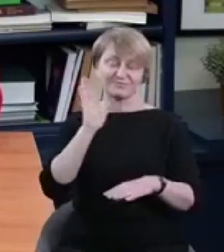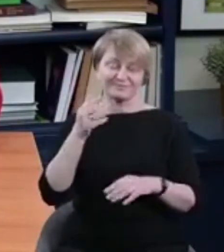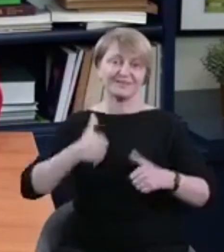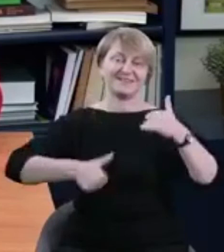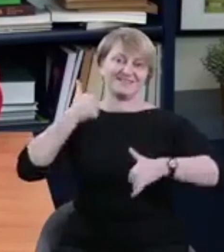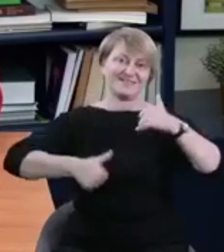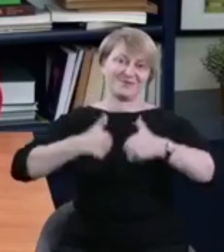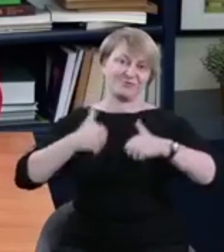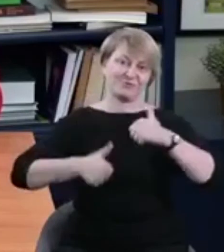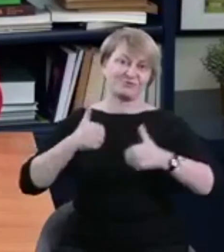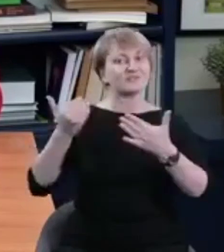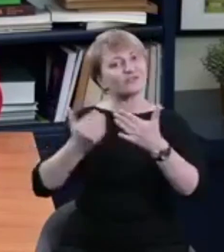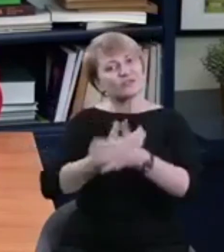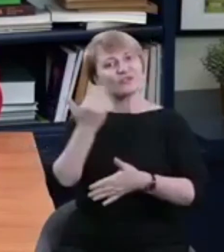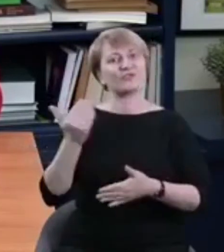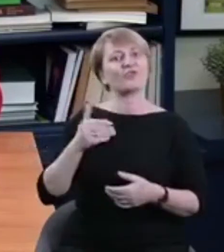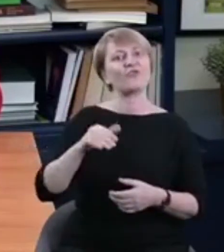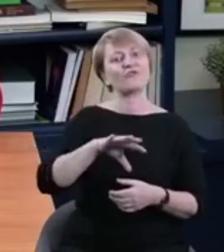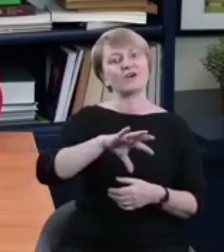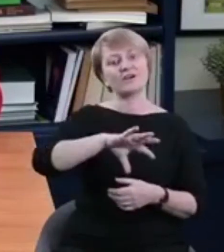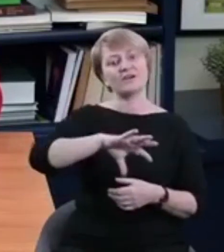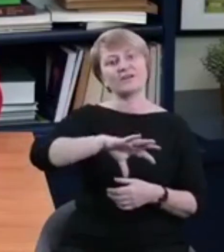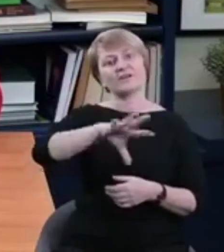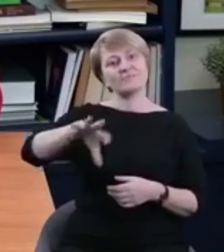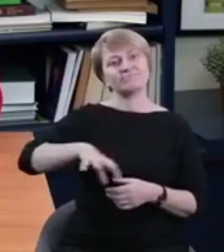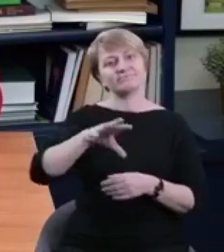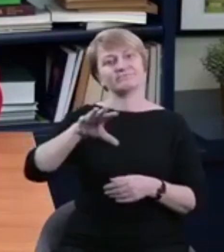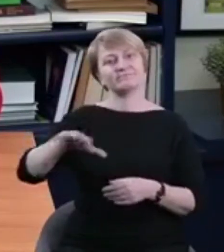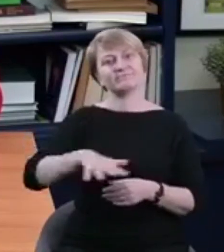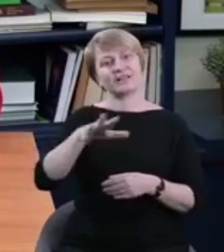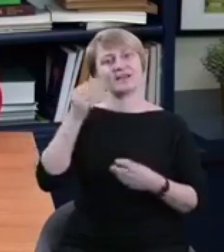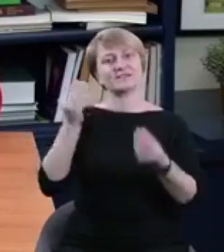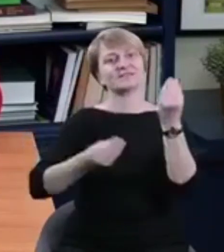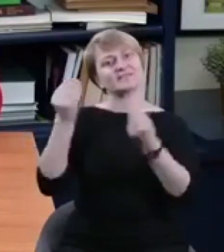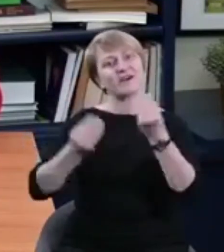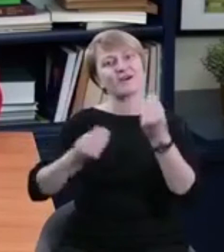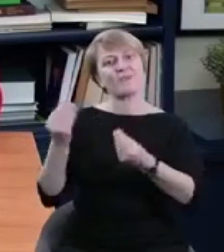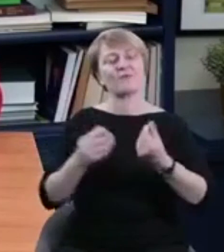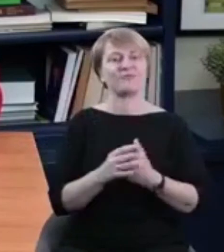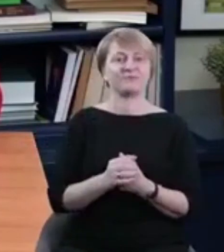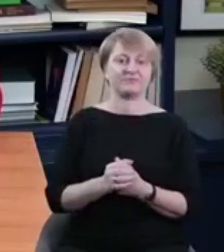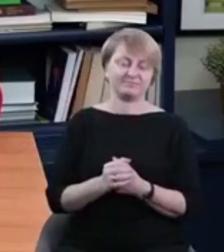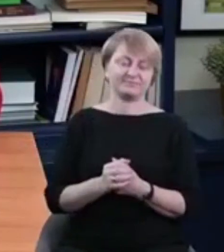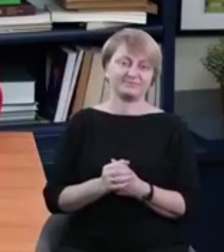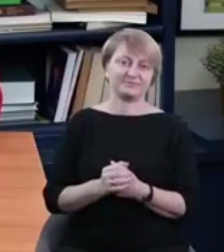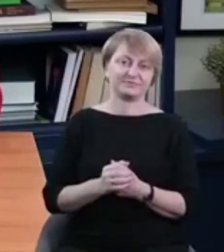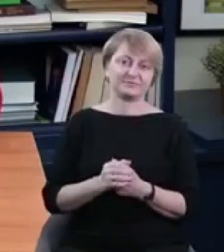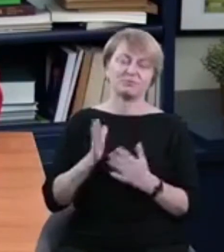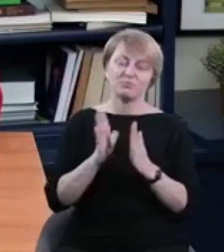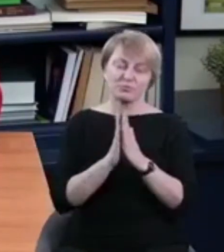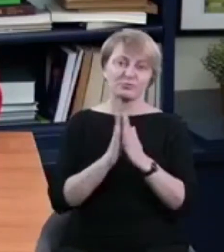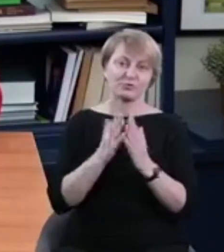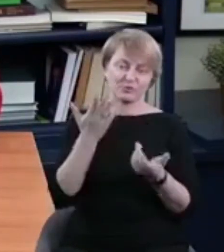na nową lokalizację placów placów zabaw więc oglądajcie